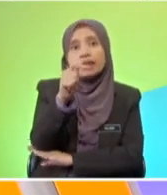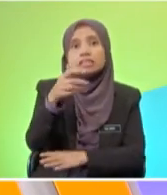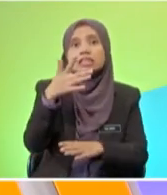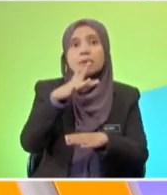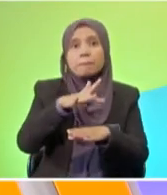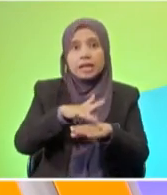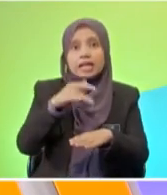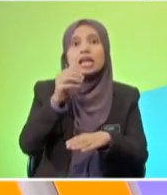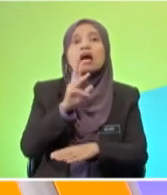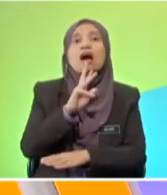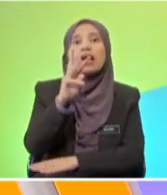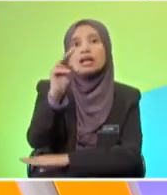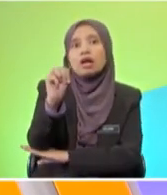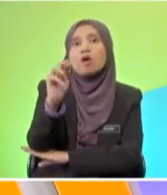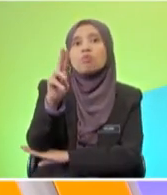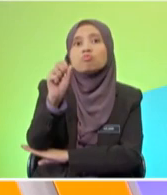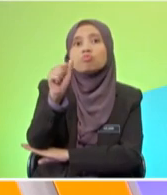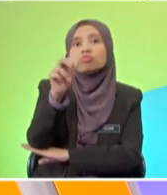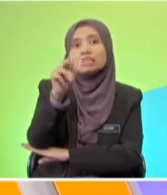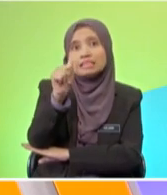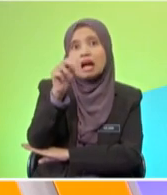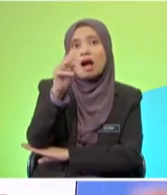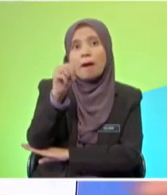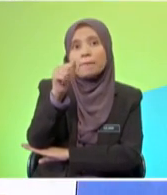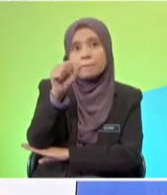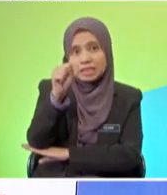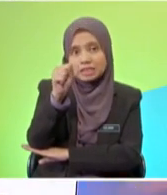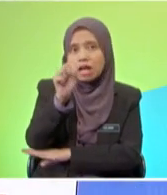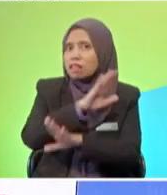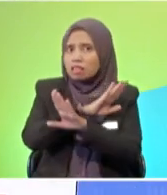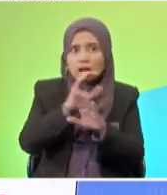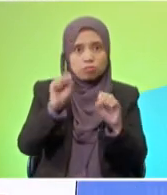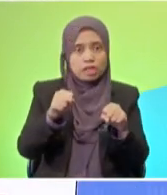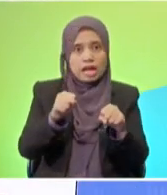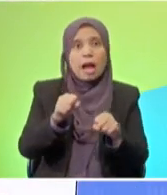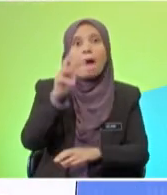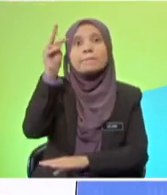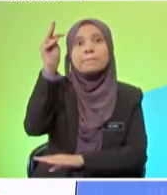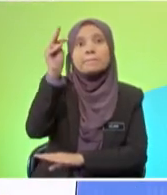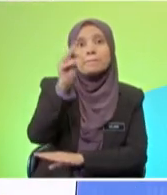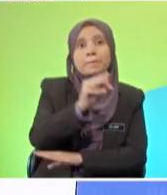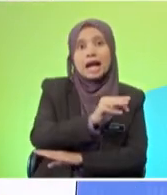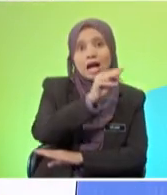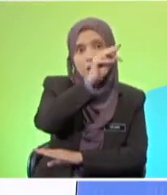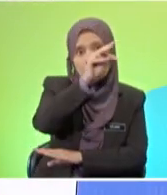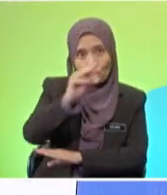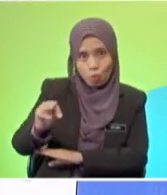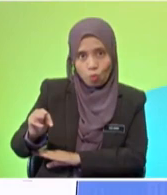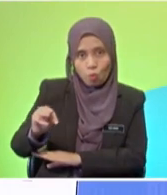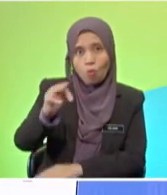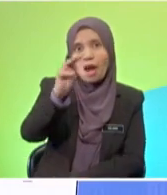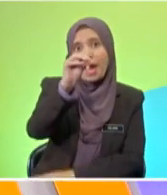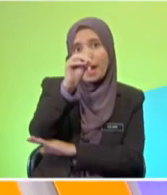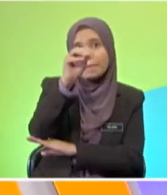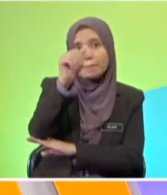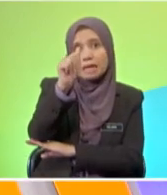dan kita makruh menggunakan air tersebut pada tubuh badan kita sebab Apa sebab mungkin air tersebut